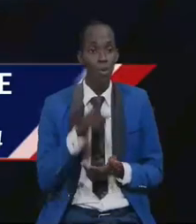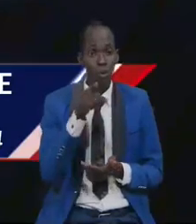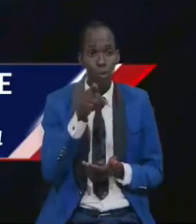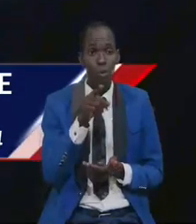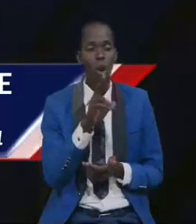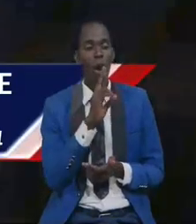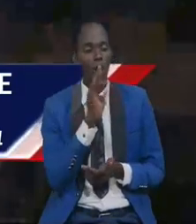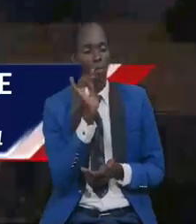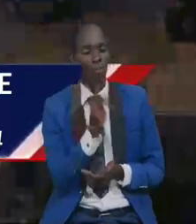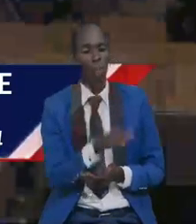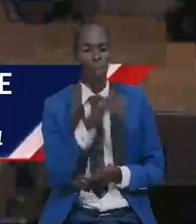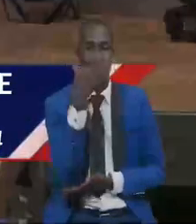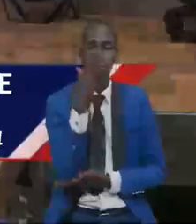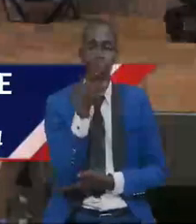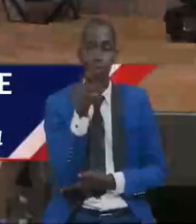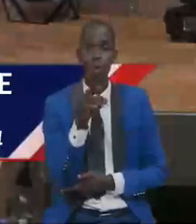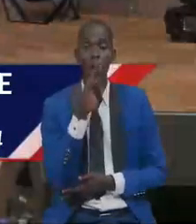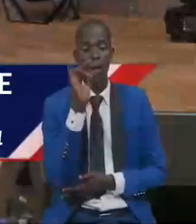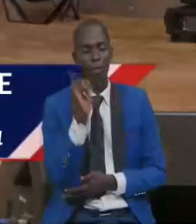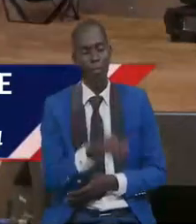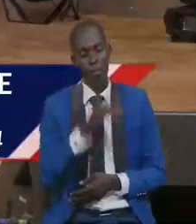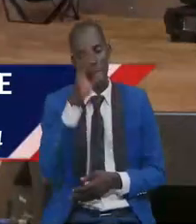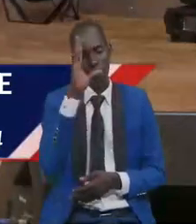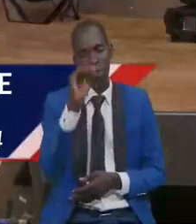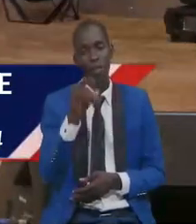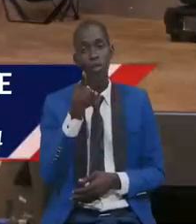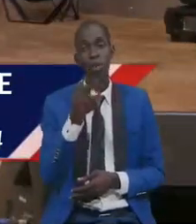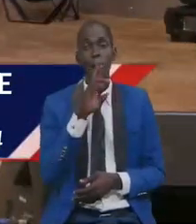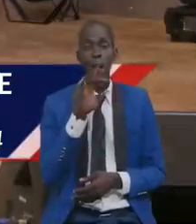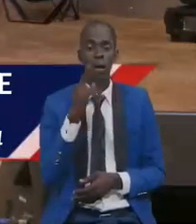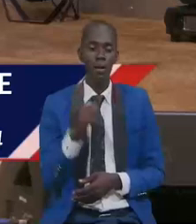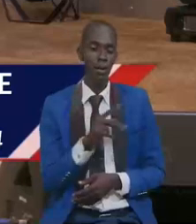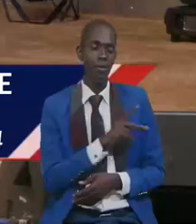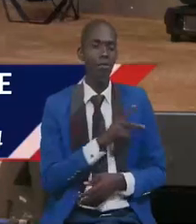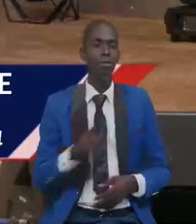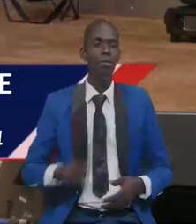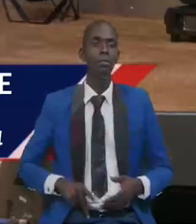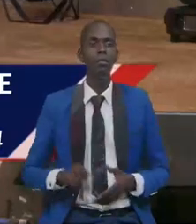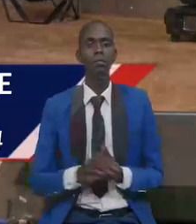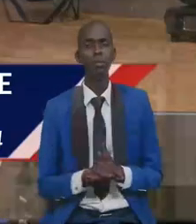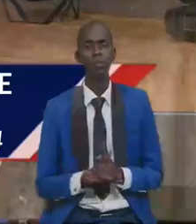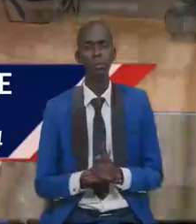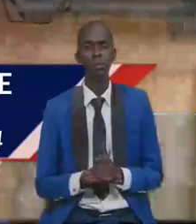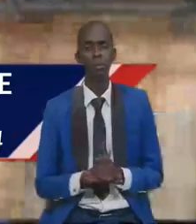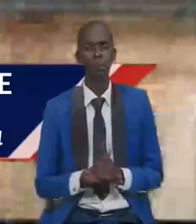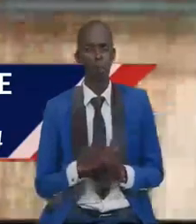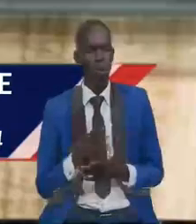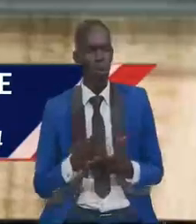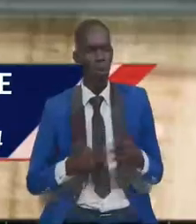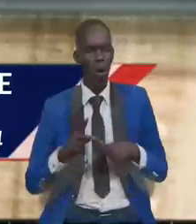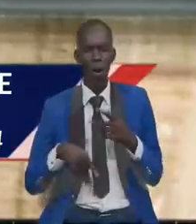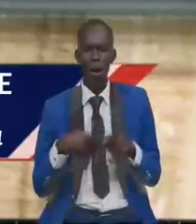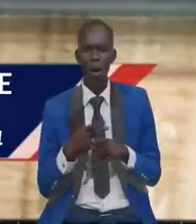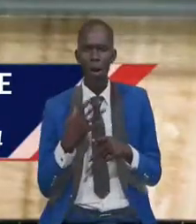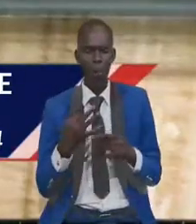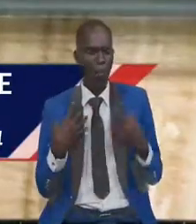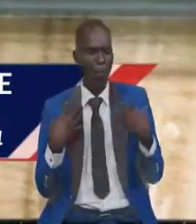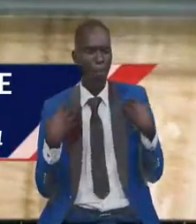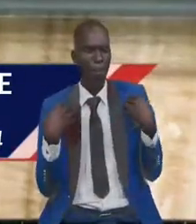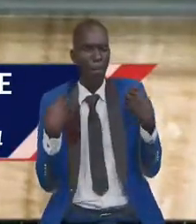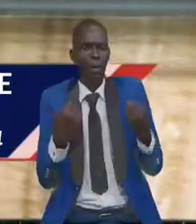l'arbre, c'est toi l'homme, c'est toi le roi. » Quelle audacité et quel courage!